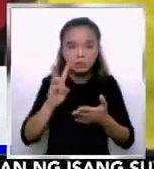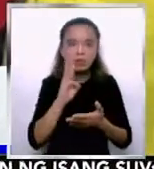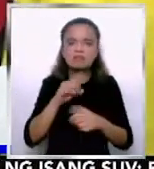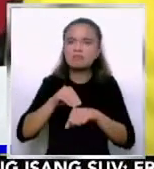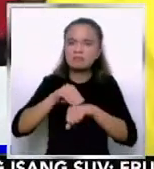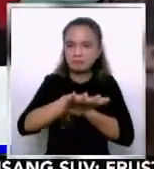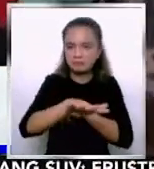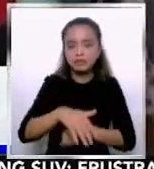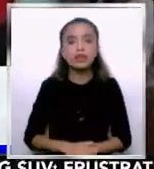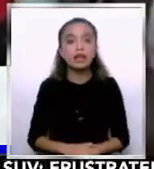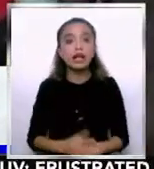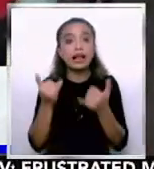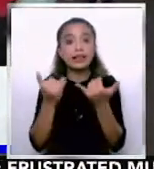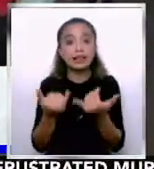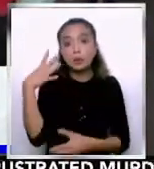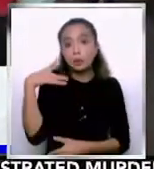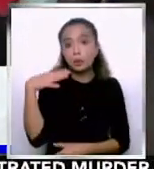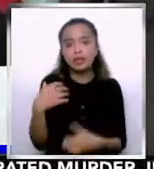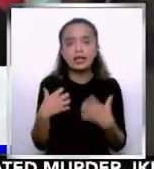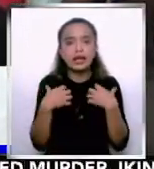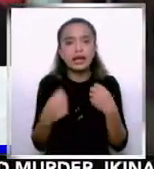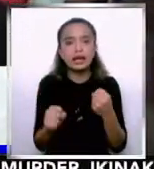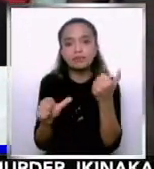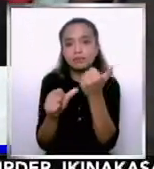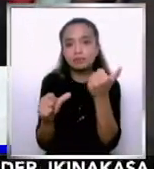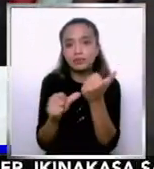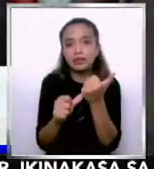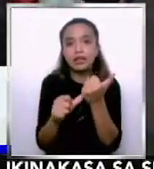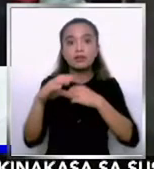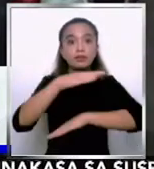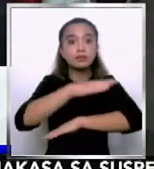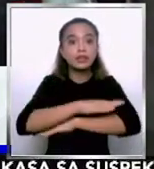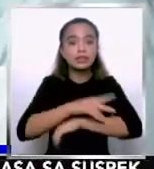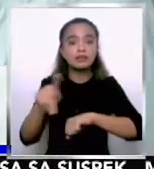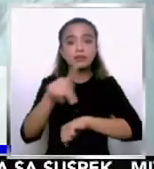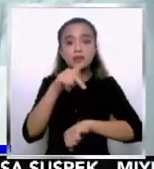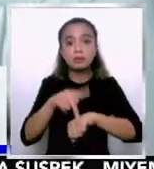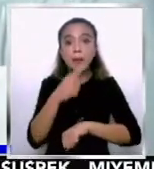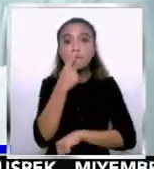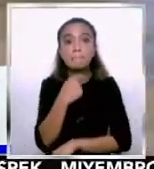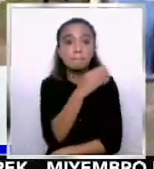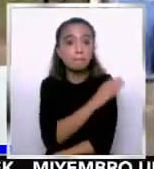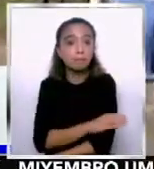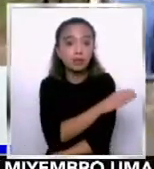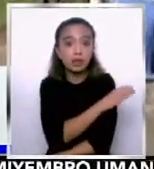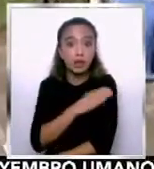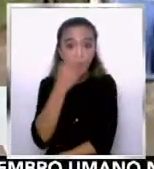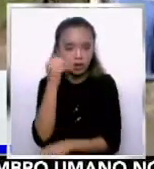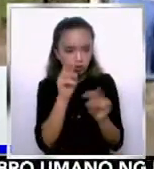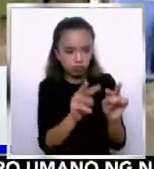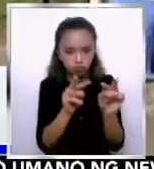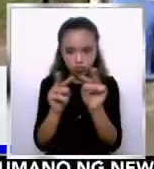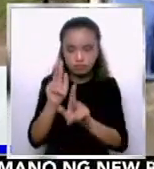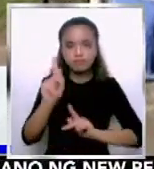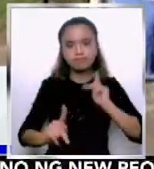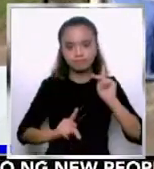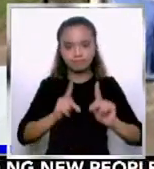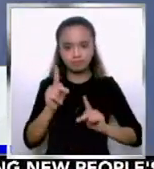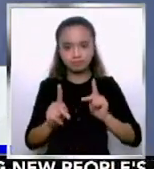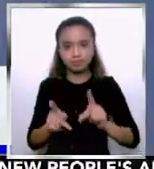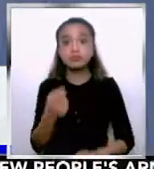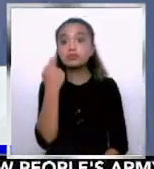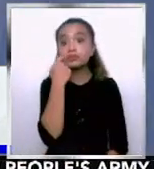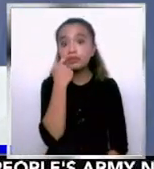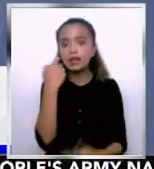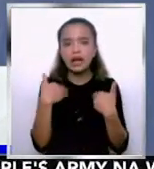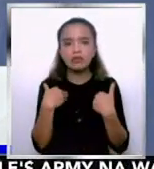Naka-standby naman ang Medical Assistance Desk ng Philippine Red Cross para i-monitor ang kalusugan ng mga evacuees. Kanina may lumalabas pang usok